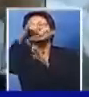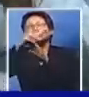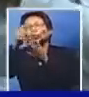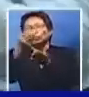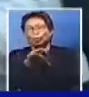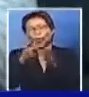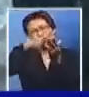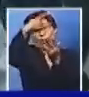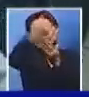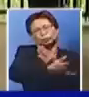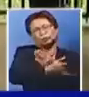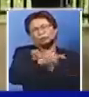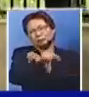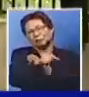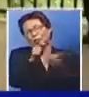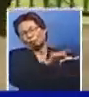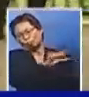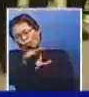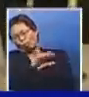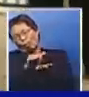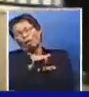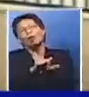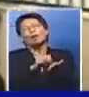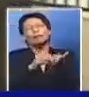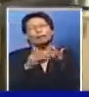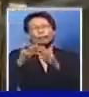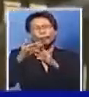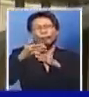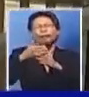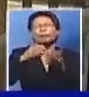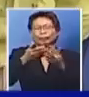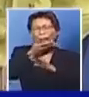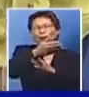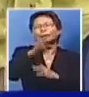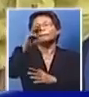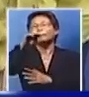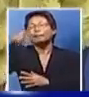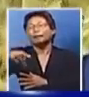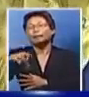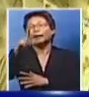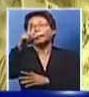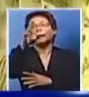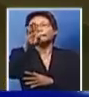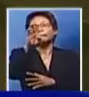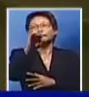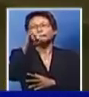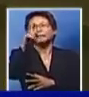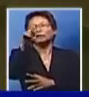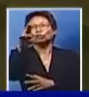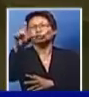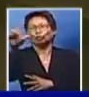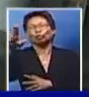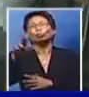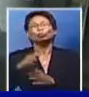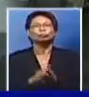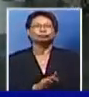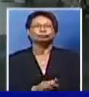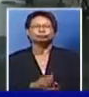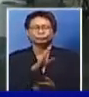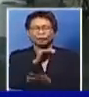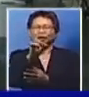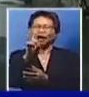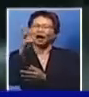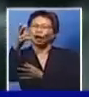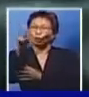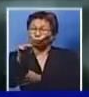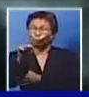RM10 juta, projek itu antara yang diluluskan melalui Ahli Parlimen Bintulu, Datuk Seri Tiong King Sing serta Ahli Dewan Undangan Negeri